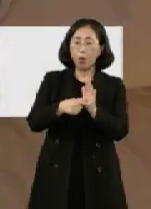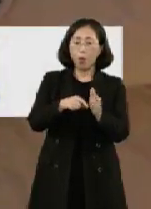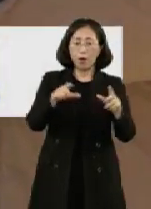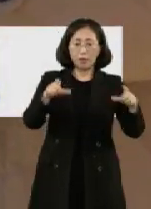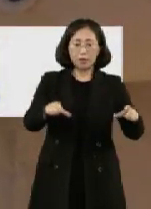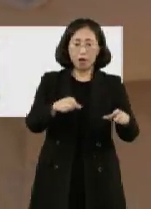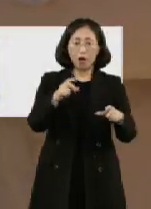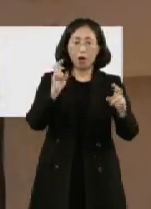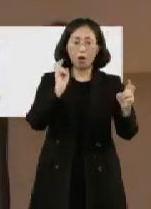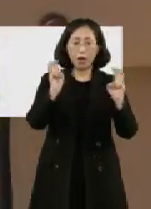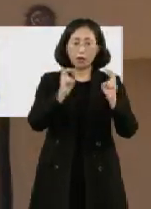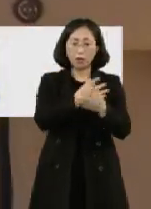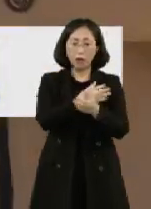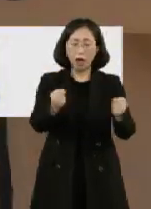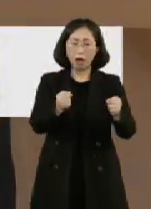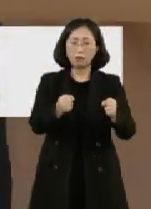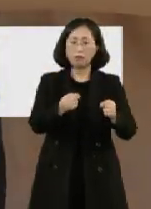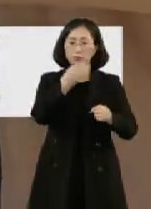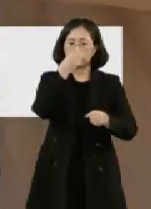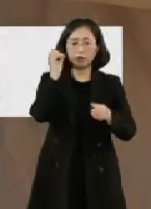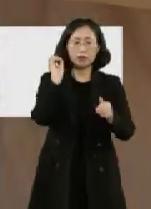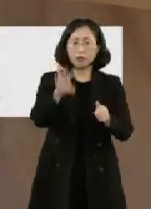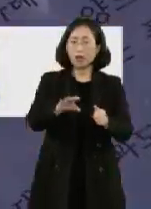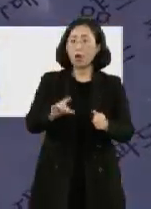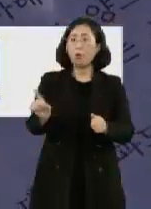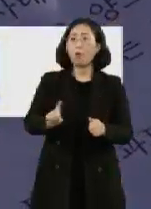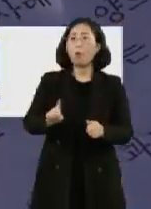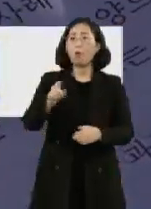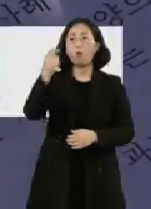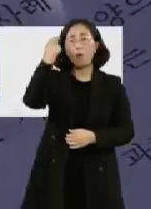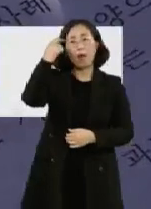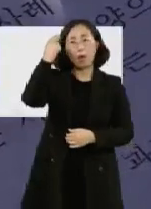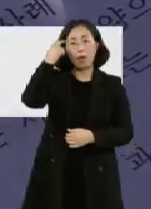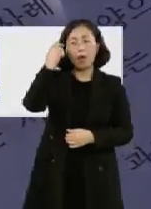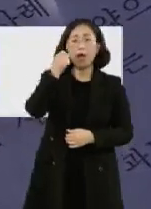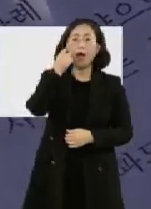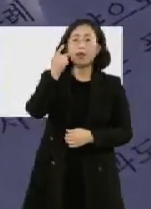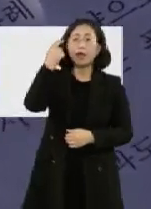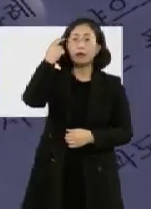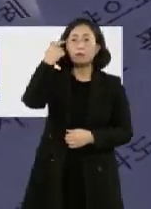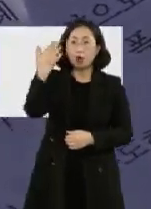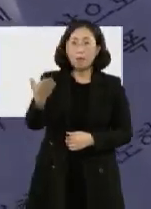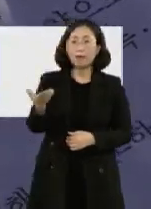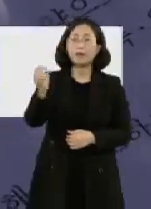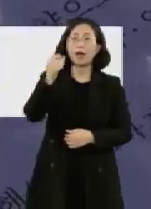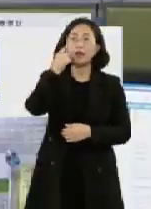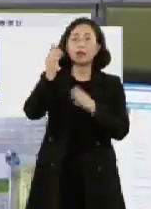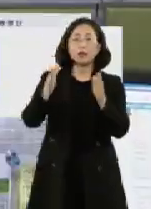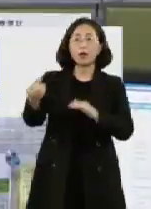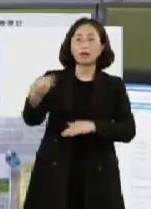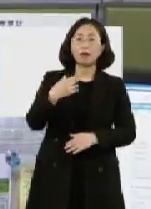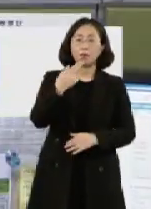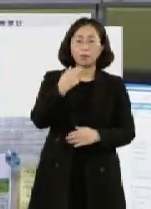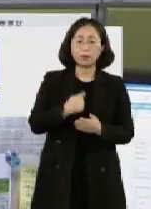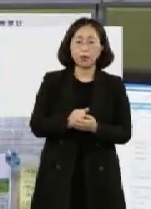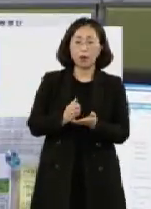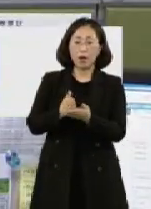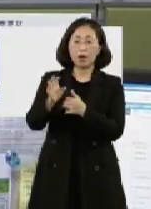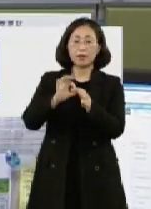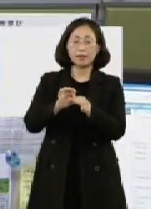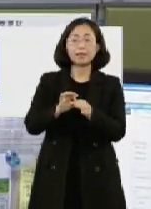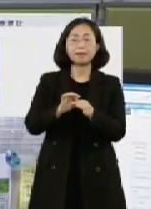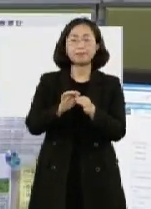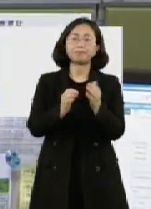무시한 이유를 충청남도에 질의했지만 한 달이 넘도록 답을 듣지 못하고 있습니다. 해당 부서가